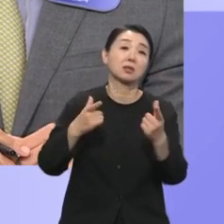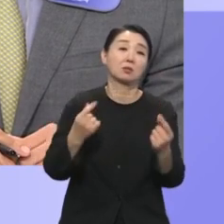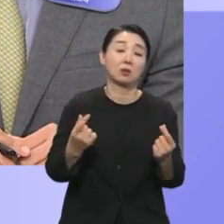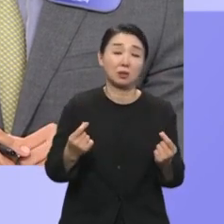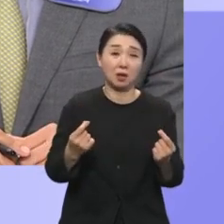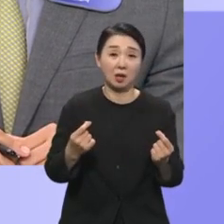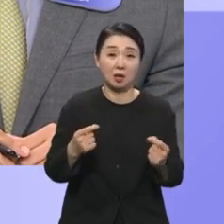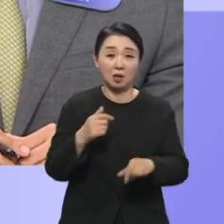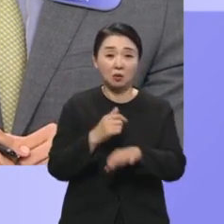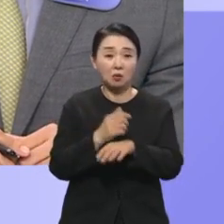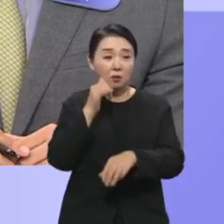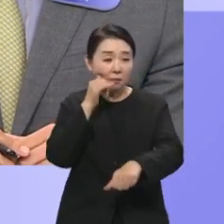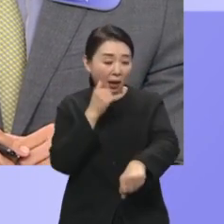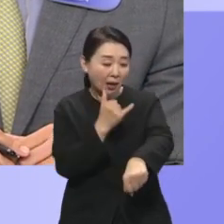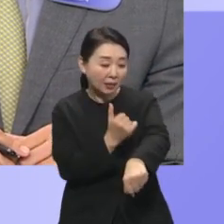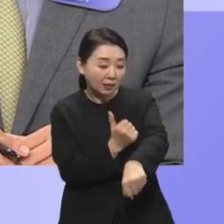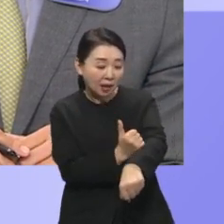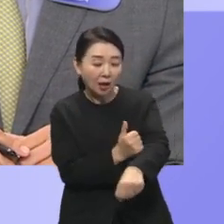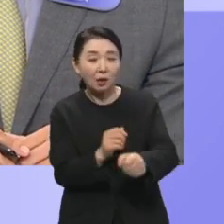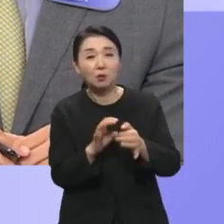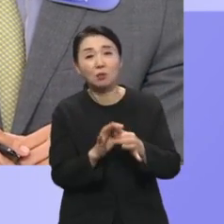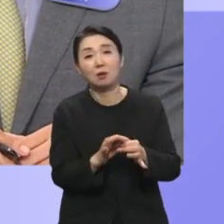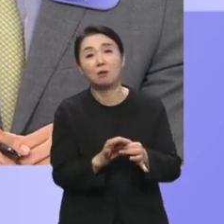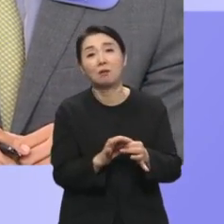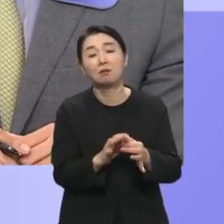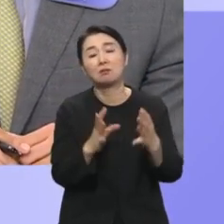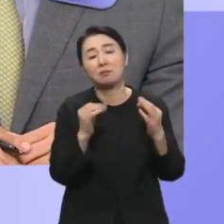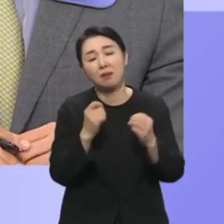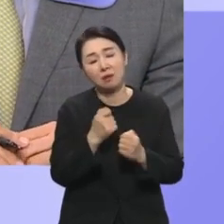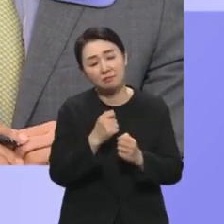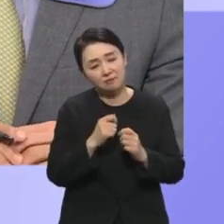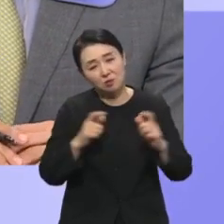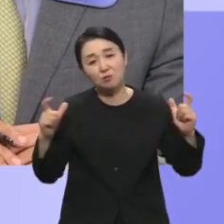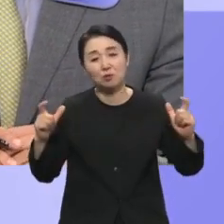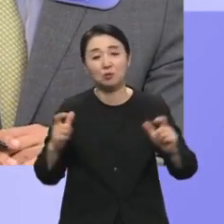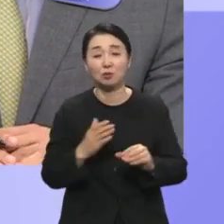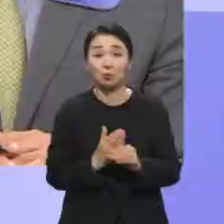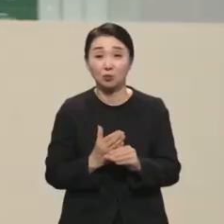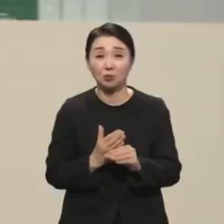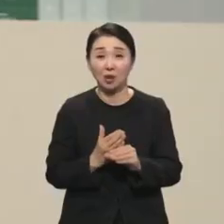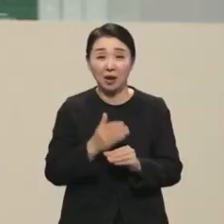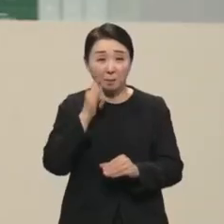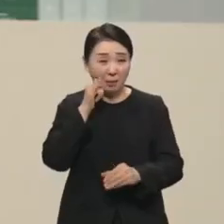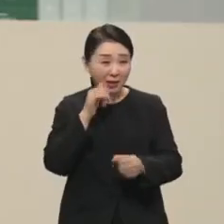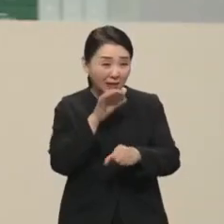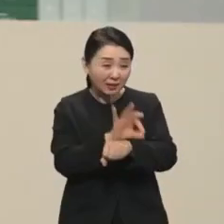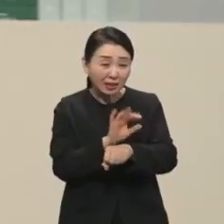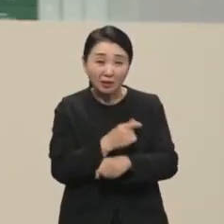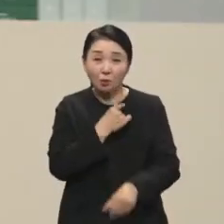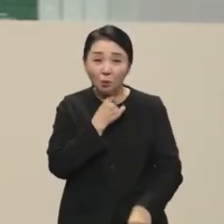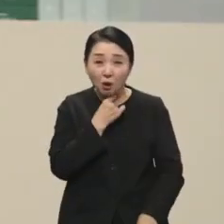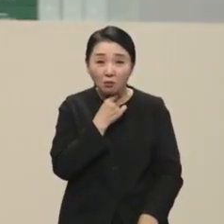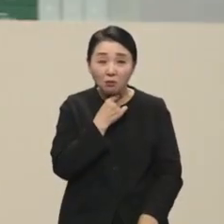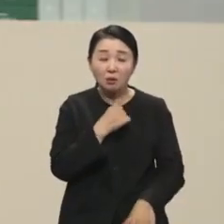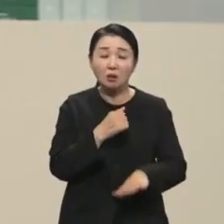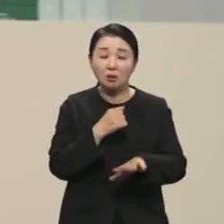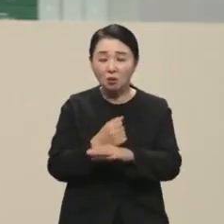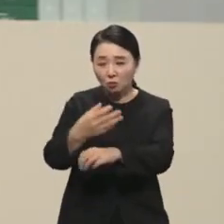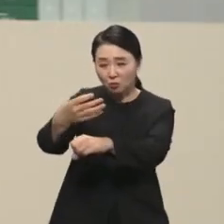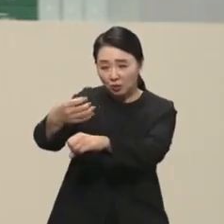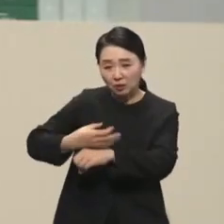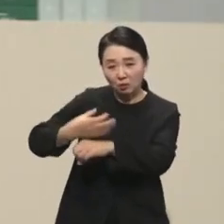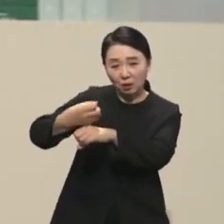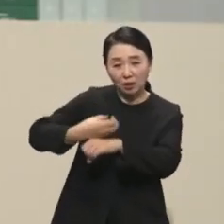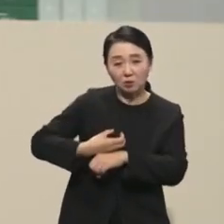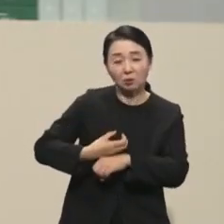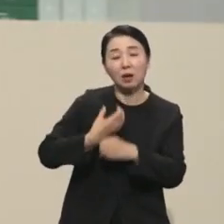수요가 우리가 생각하는 거 이상으로 상당 보네 지금 많이 급증하고 있고 수요가 있다 보니까 그 기상 천회 한 공급의 그 방법도